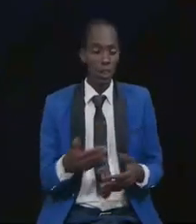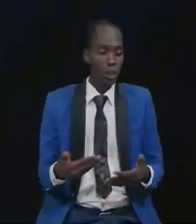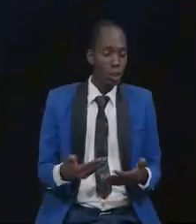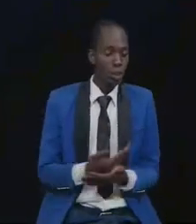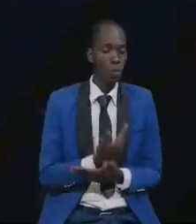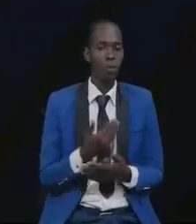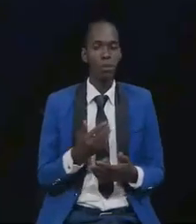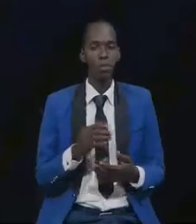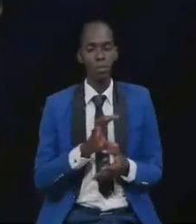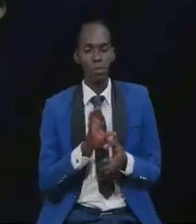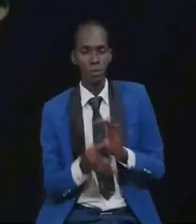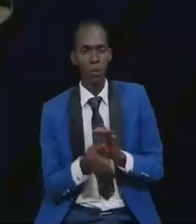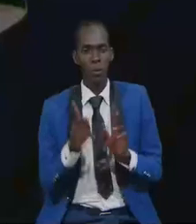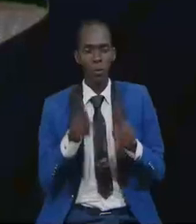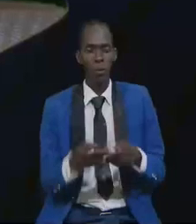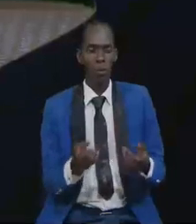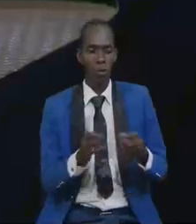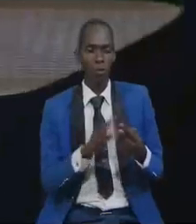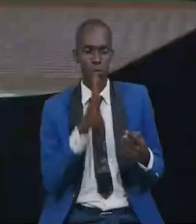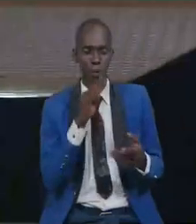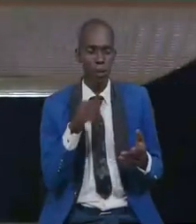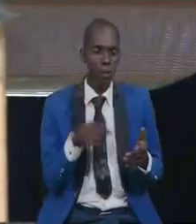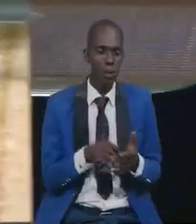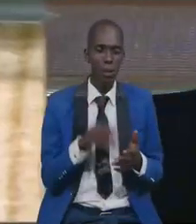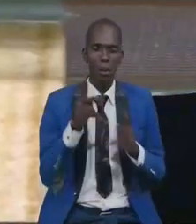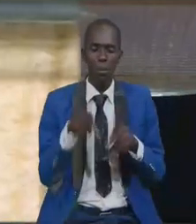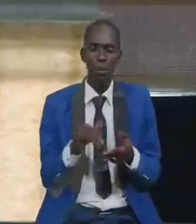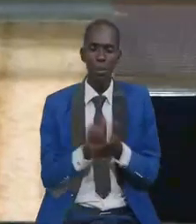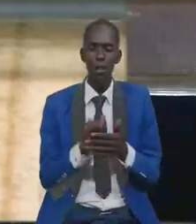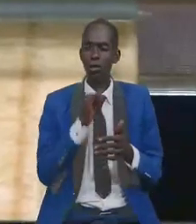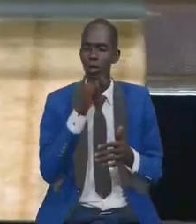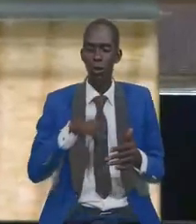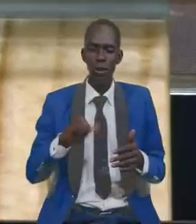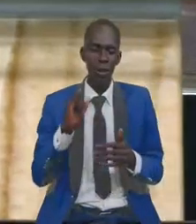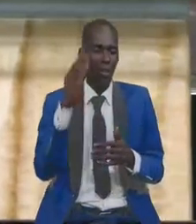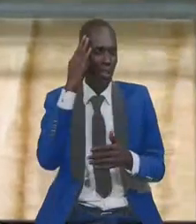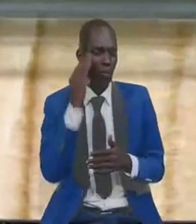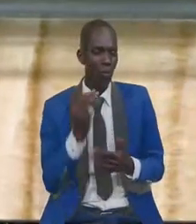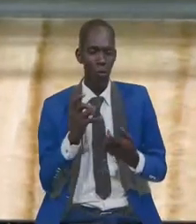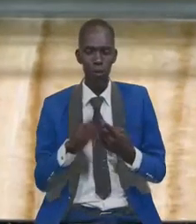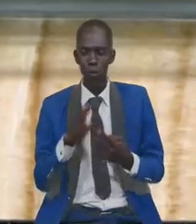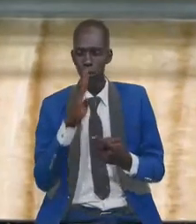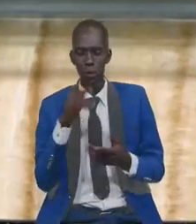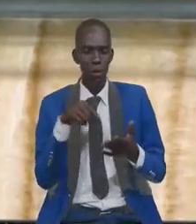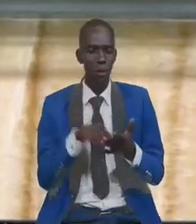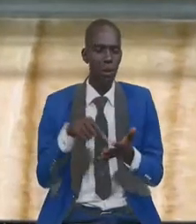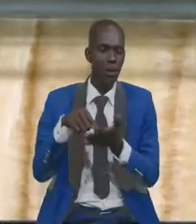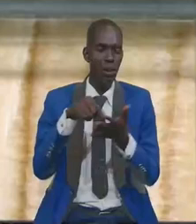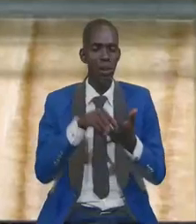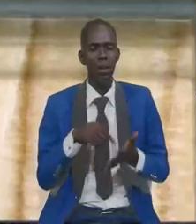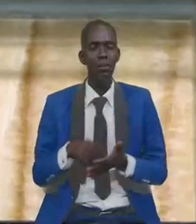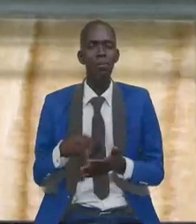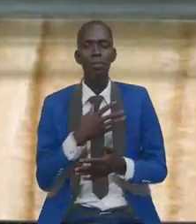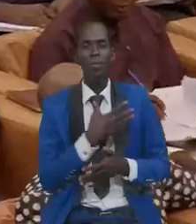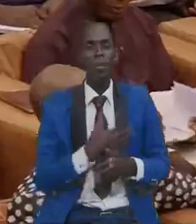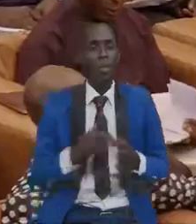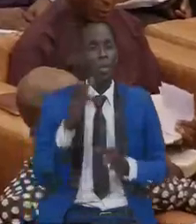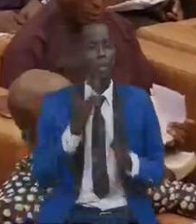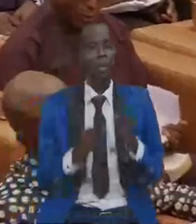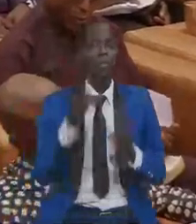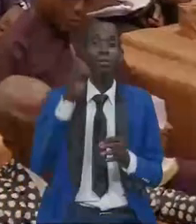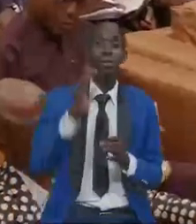être ceci, une personne expérimentée, vous voulez être ceci, quelqu'un qui n'est pas appelé, qui veut faire ce, qui veut faire cela. Si Dieu permet